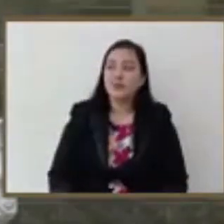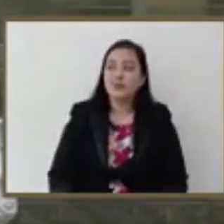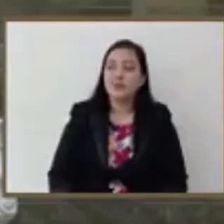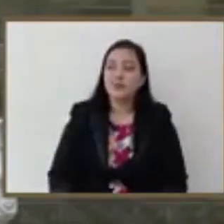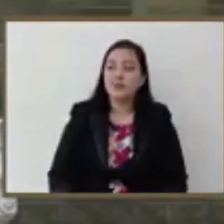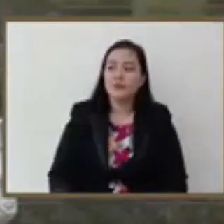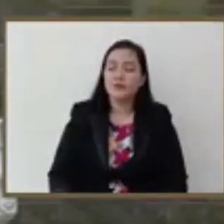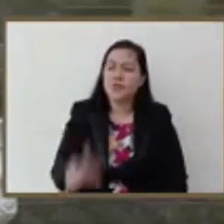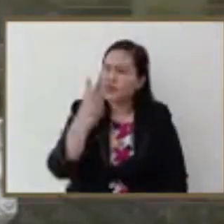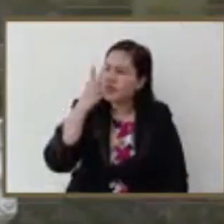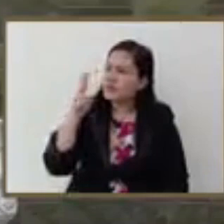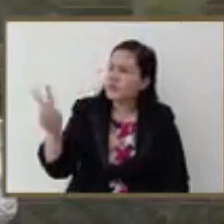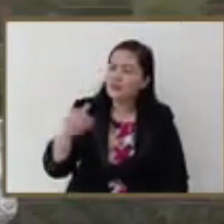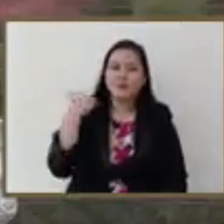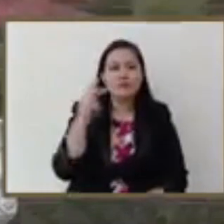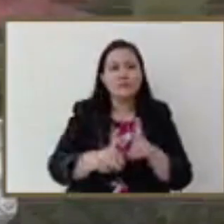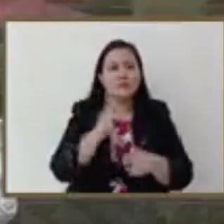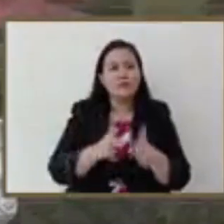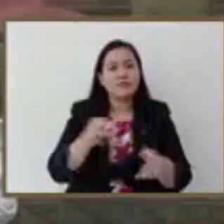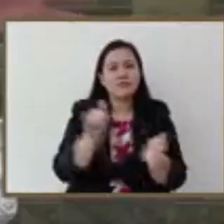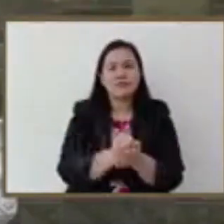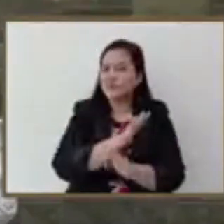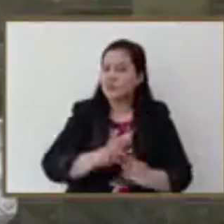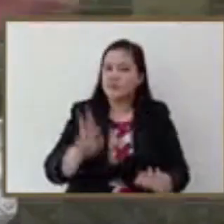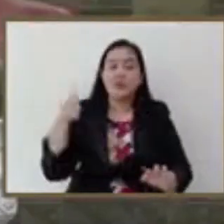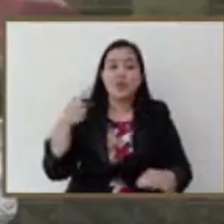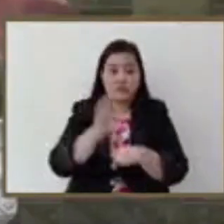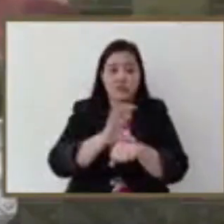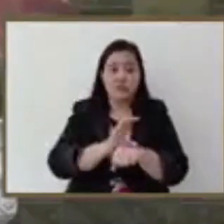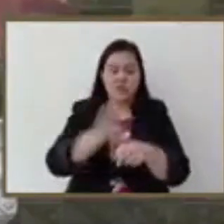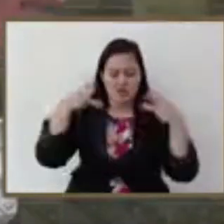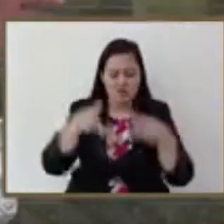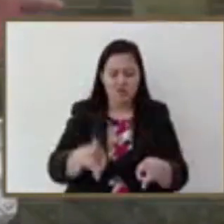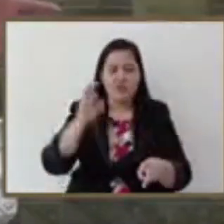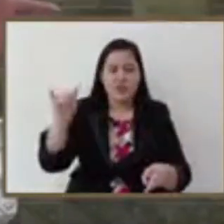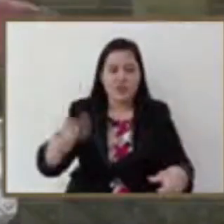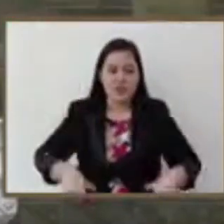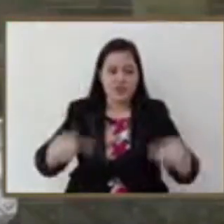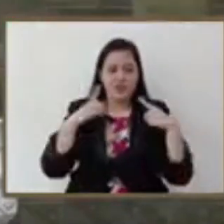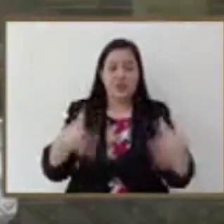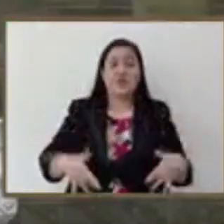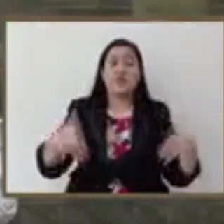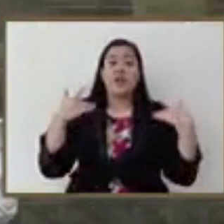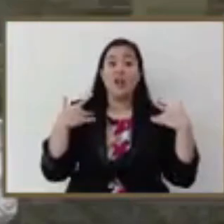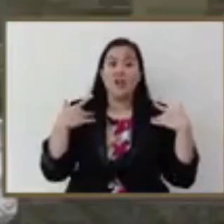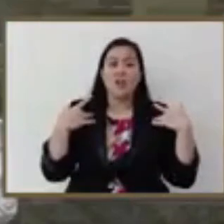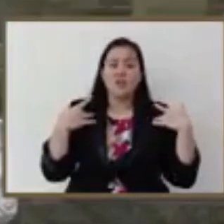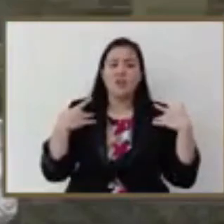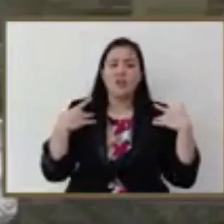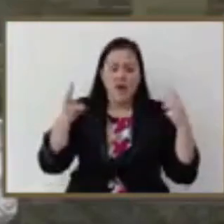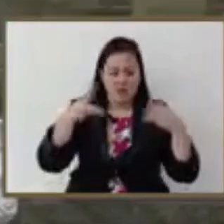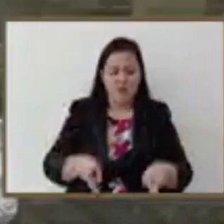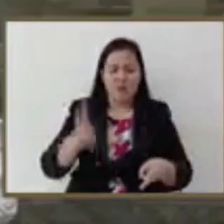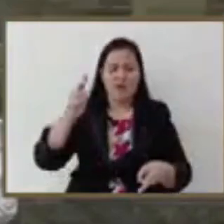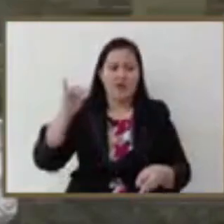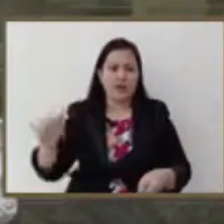mga taong walang simbahan kapatid. The way they live their life, the way they respect. You see, eh kumawa ka na ng tama, ikaw po yung